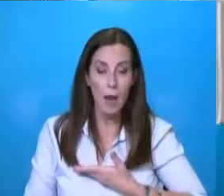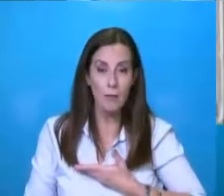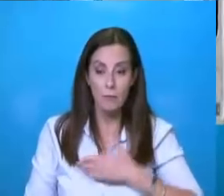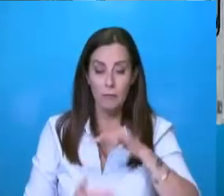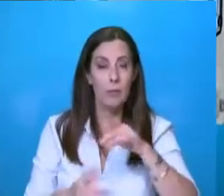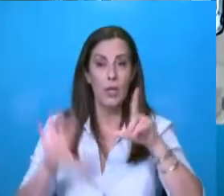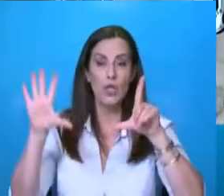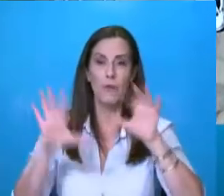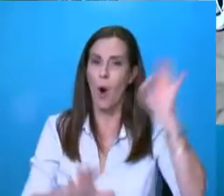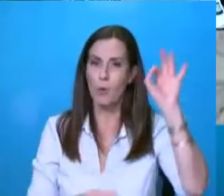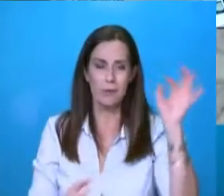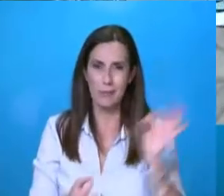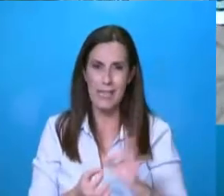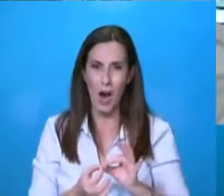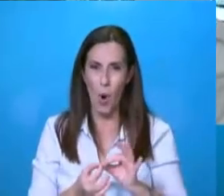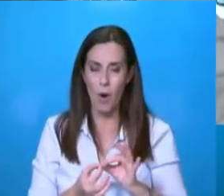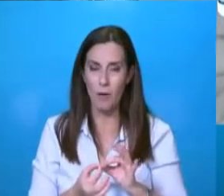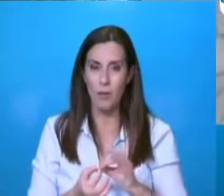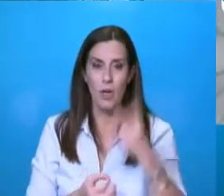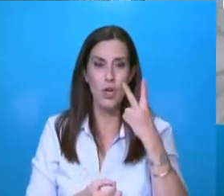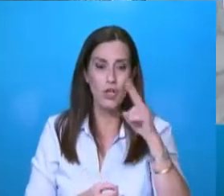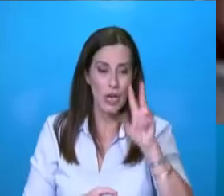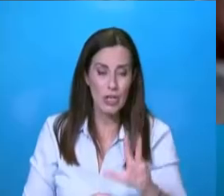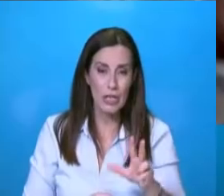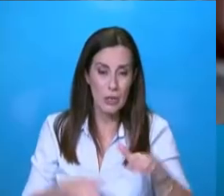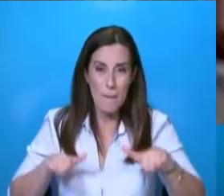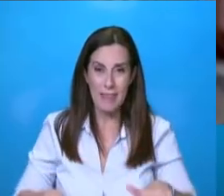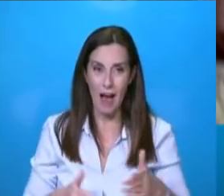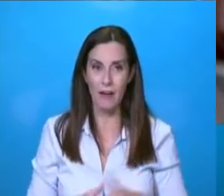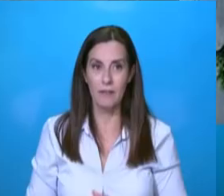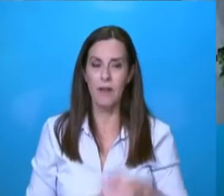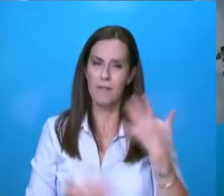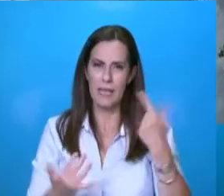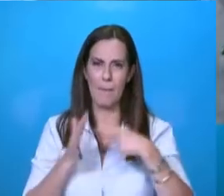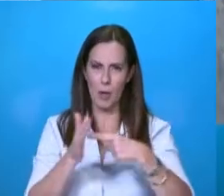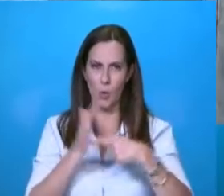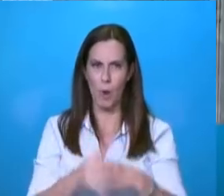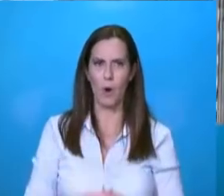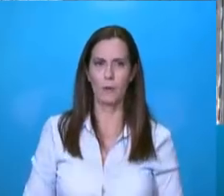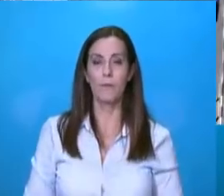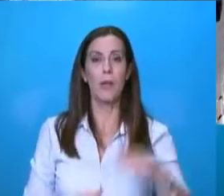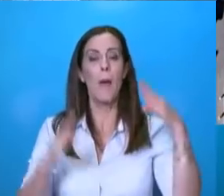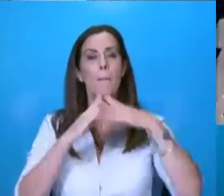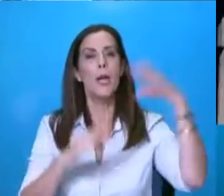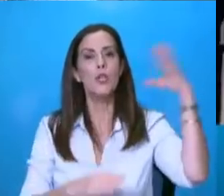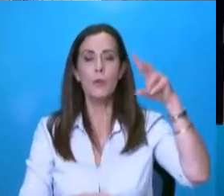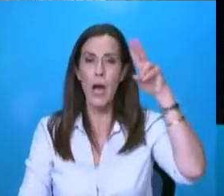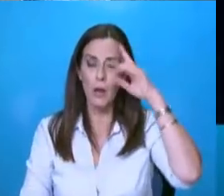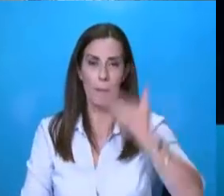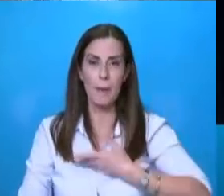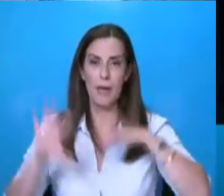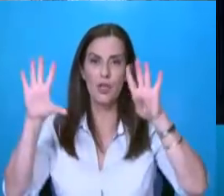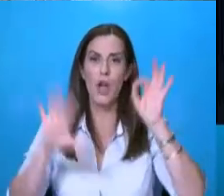אלו 7% בלבד, כשני שלישי מנדט. והנה כמה דוגמאות. בבית שמש הליכוד מקבל